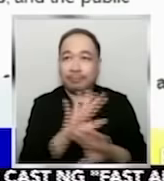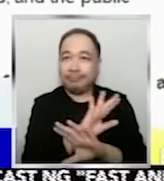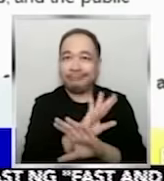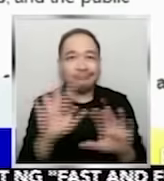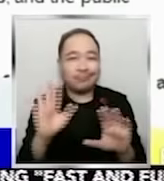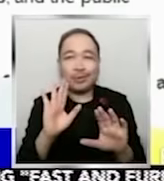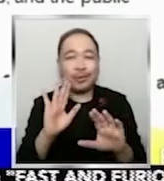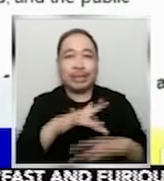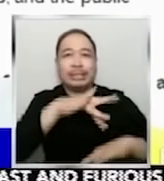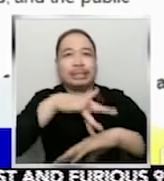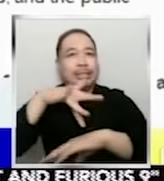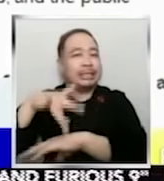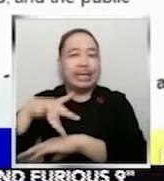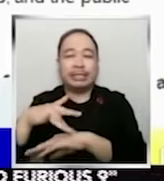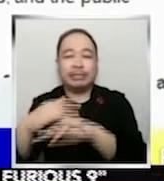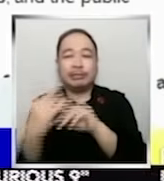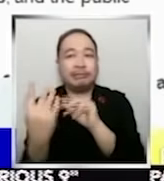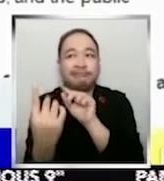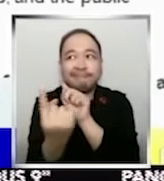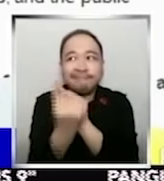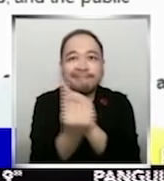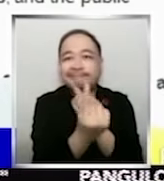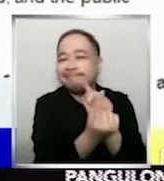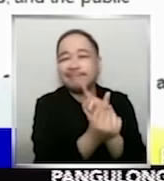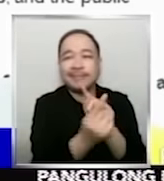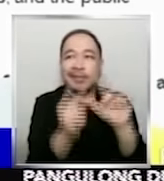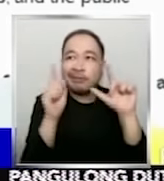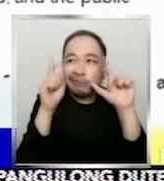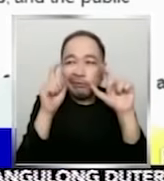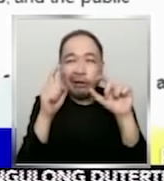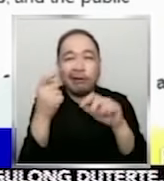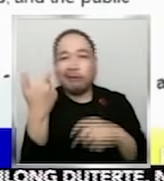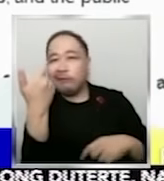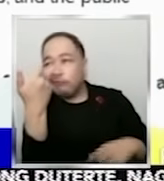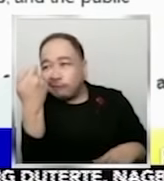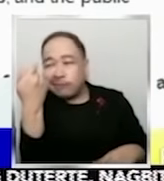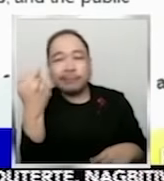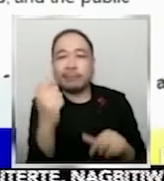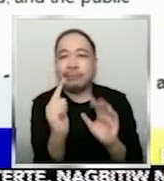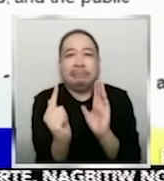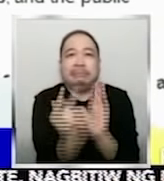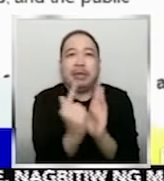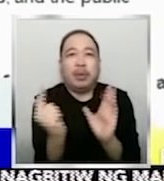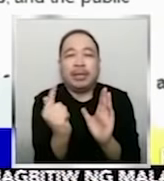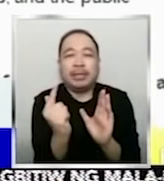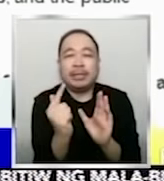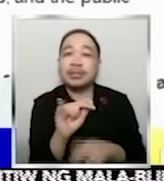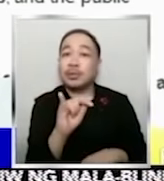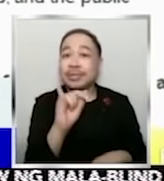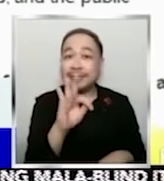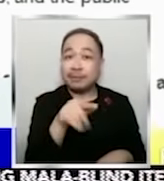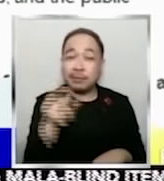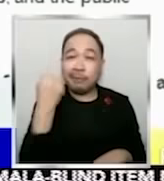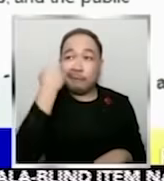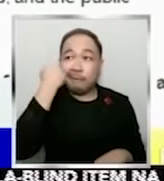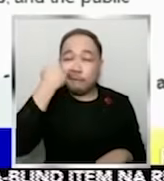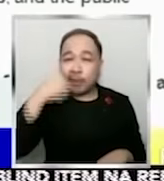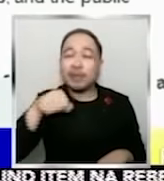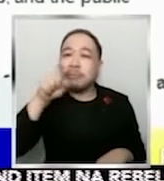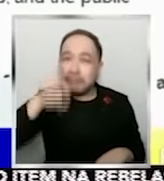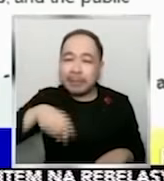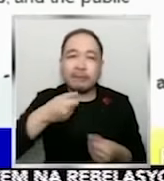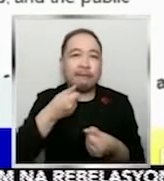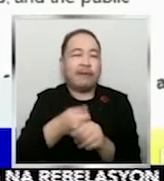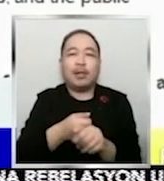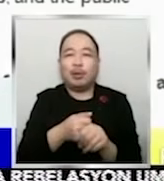pati po ang selfies, pag-photograph, at ibig sabihin po ang magbabiolate ng 1 meter distancing.